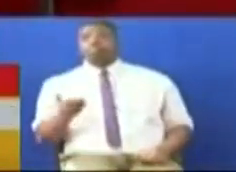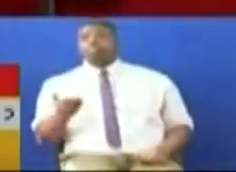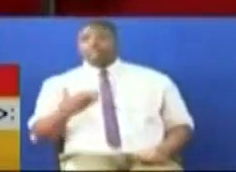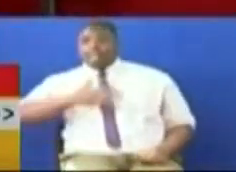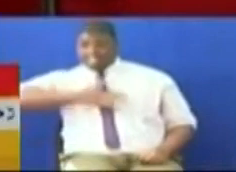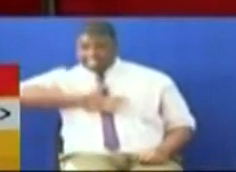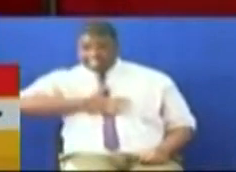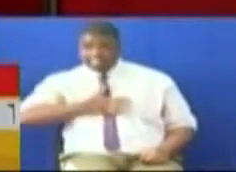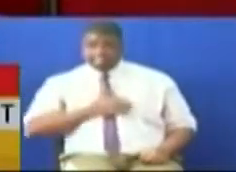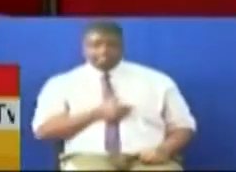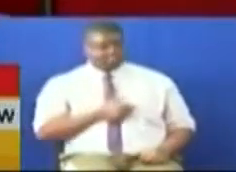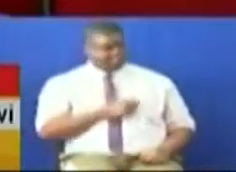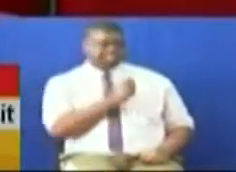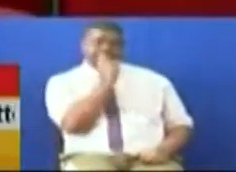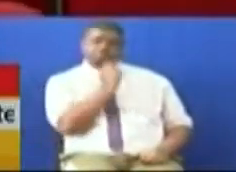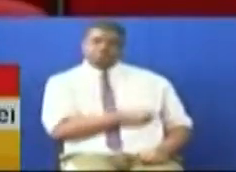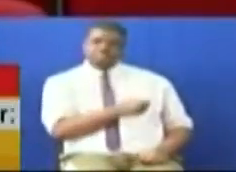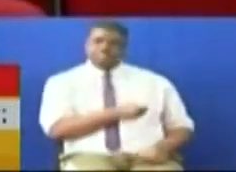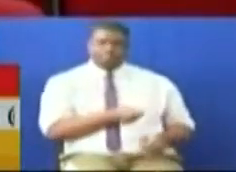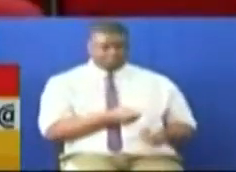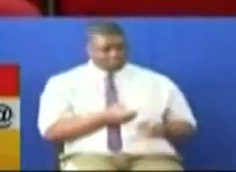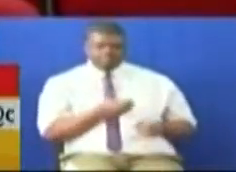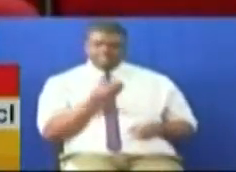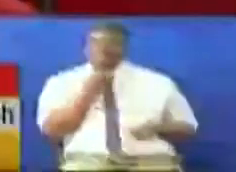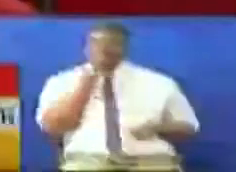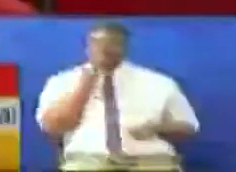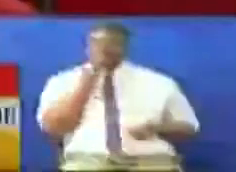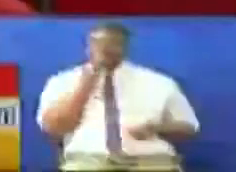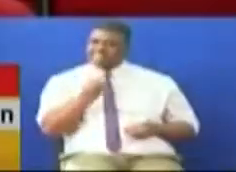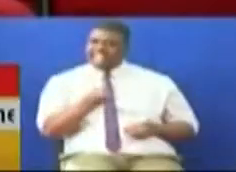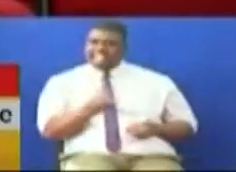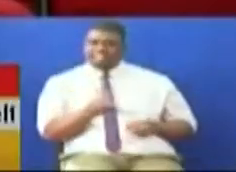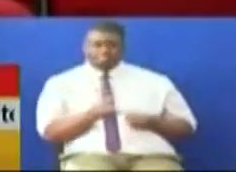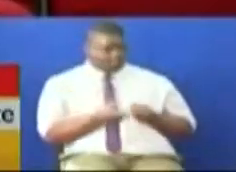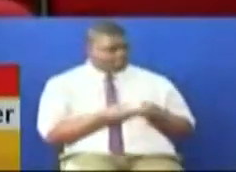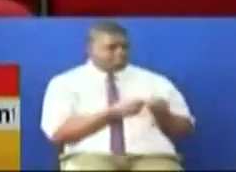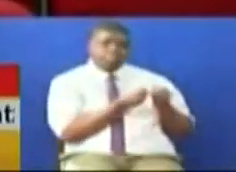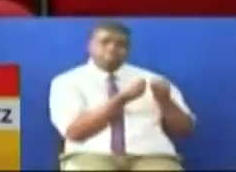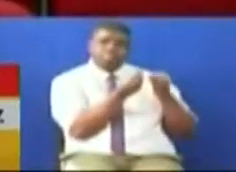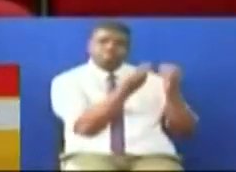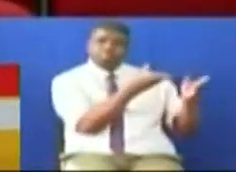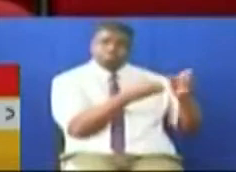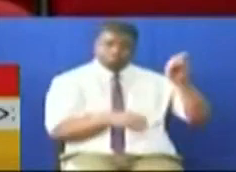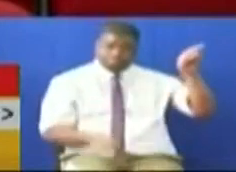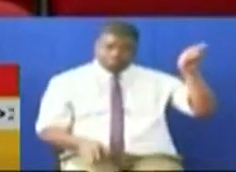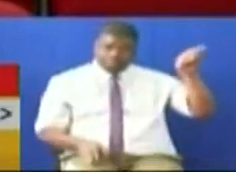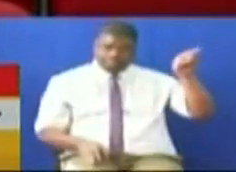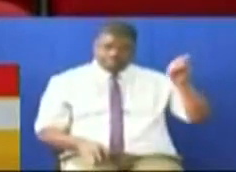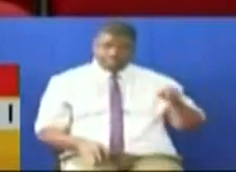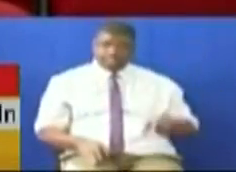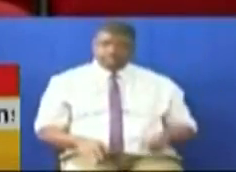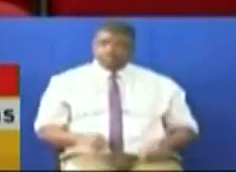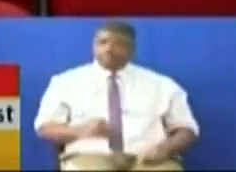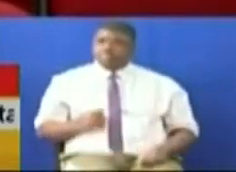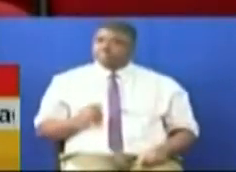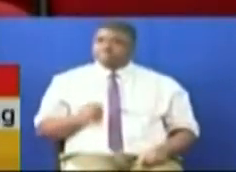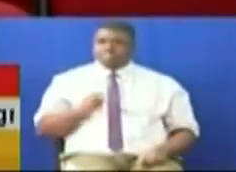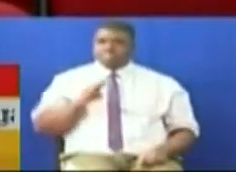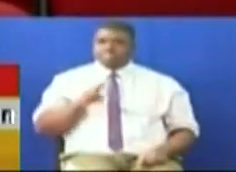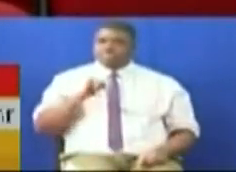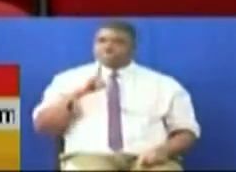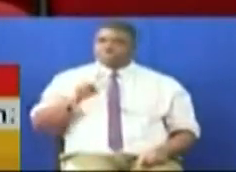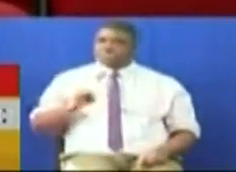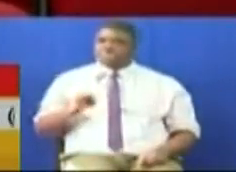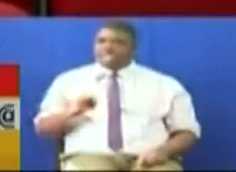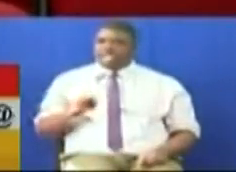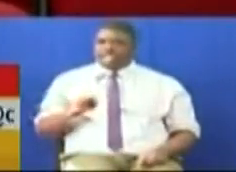Asante Mheshimiwa Spika, no, napenda kumpa taarifa mzungumzaji Mheshimiwa Hassan Masara kwamba sio tu NIDA wameshindwa